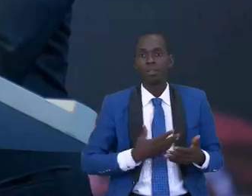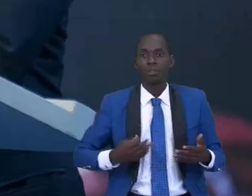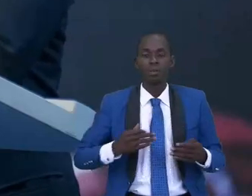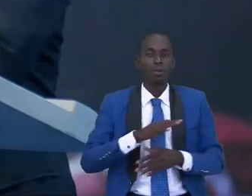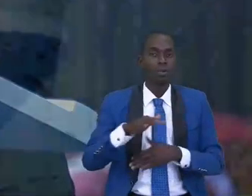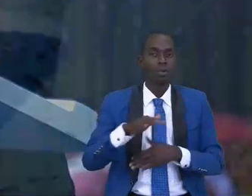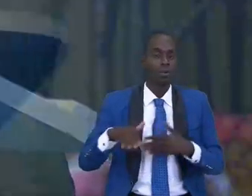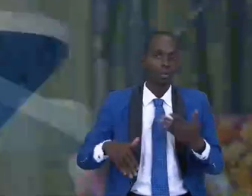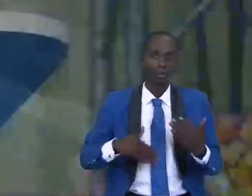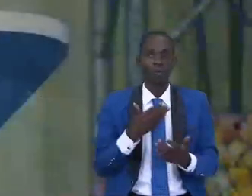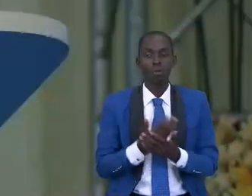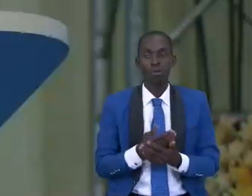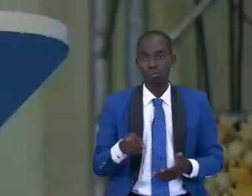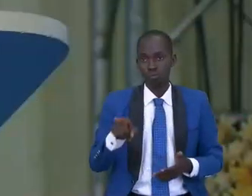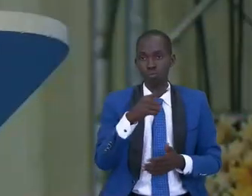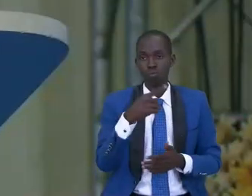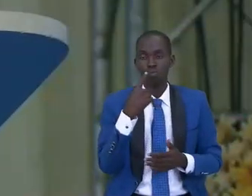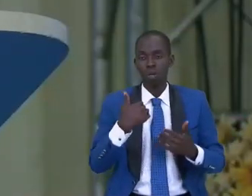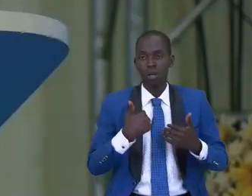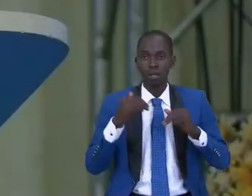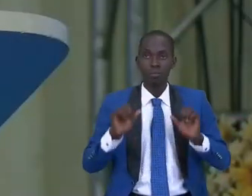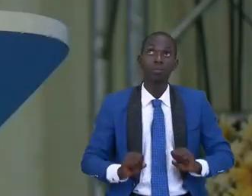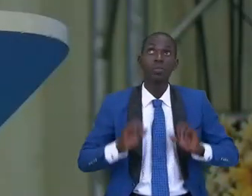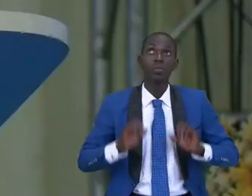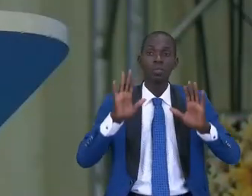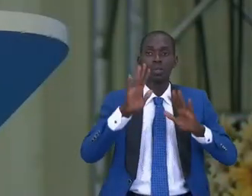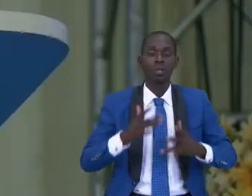Pour les convertis qui ont donné leur vie à Christ,